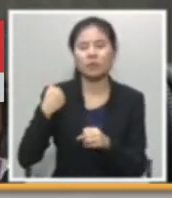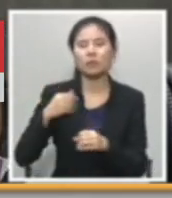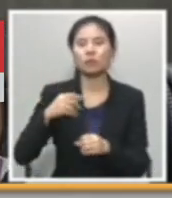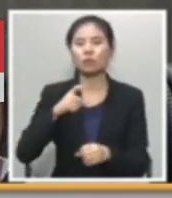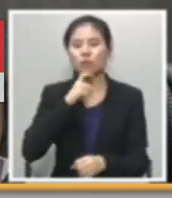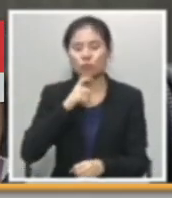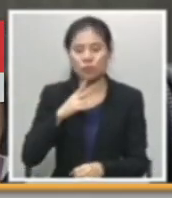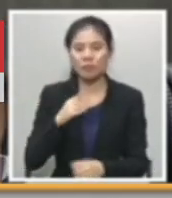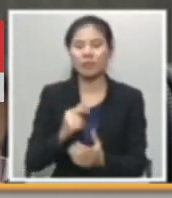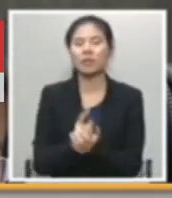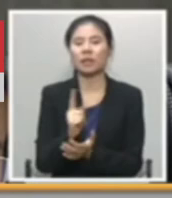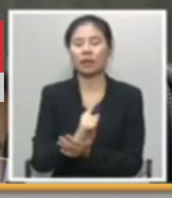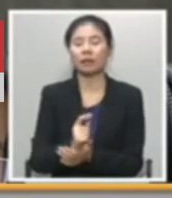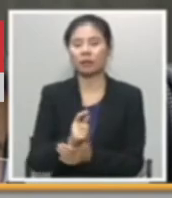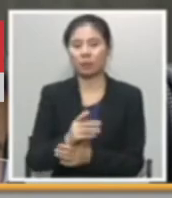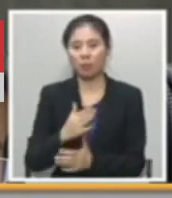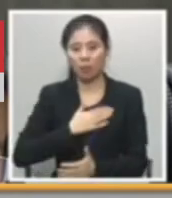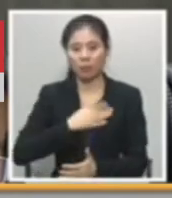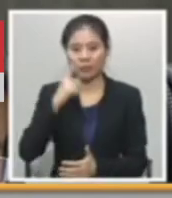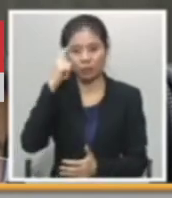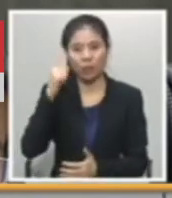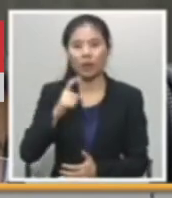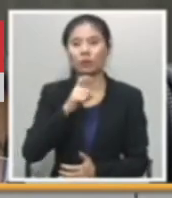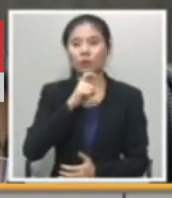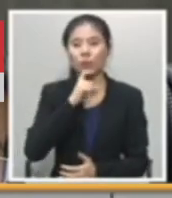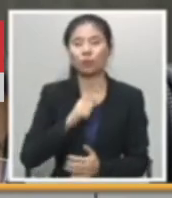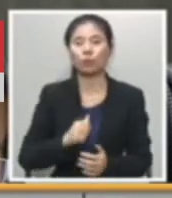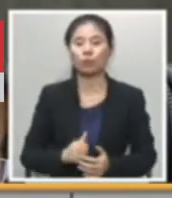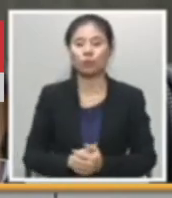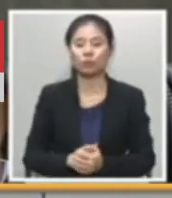มเห็นว่าอยู่ท่านประธานที่เคาร